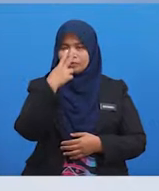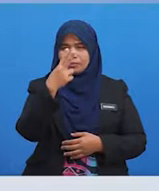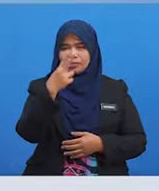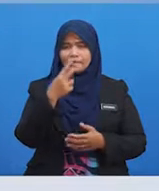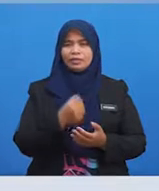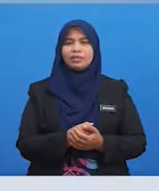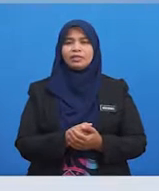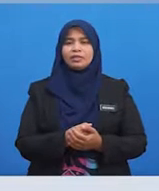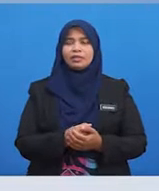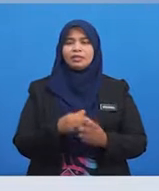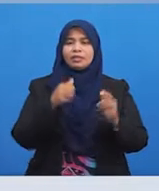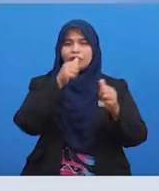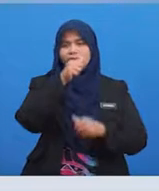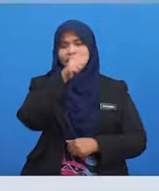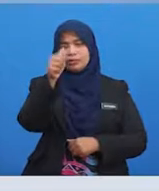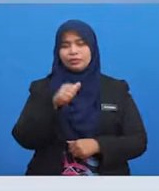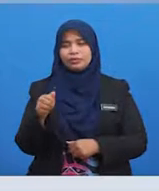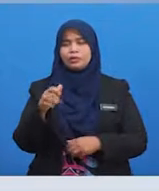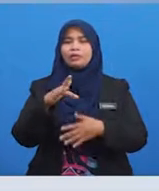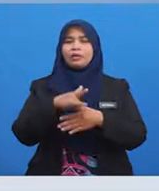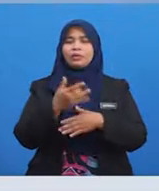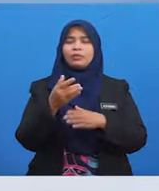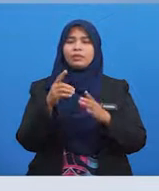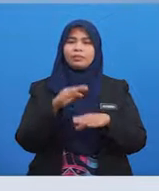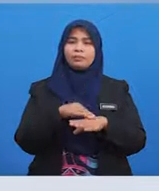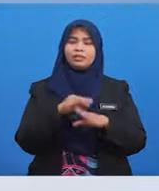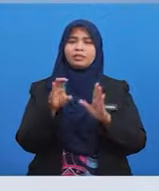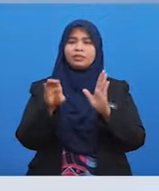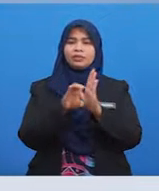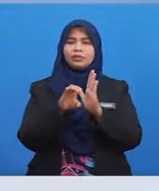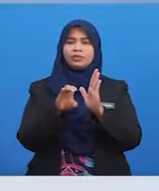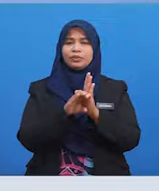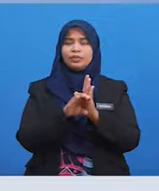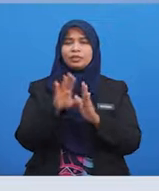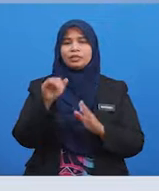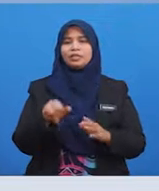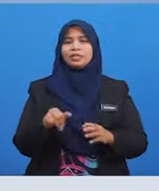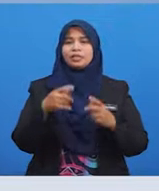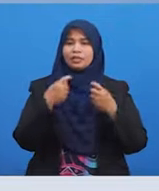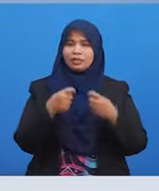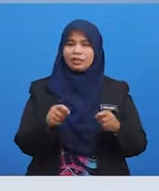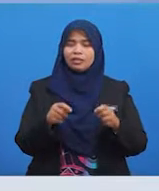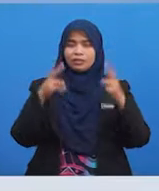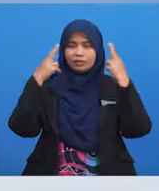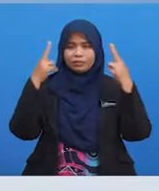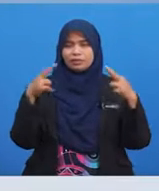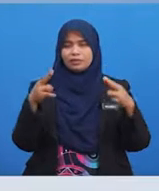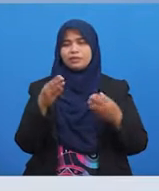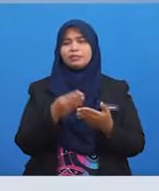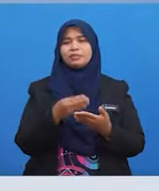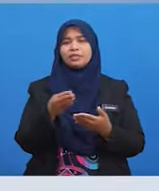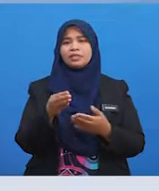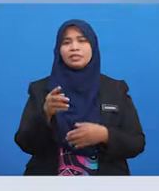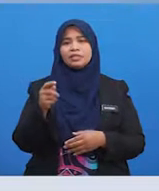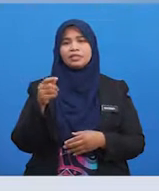Perhatikan huruf awal pada contoh-contoh yang telah ustazah